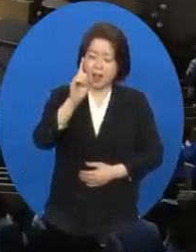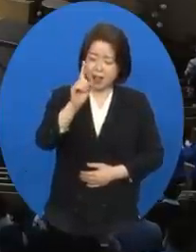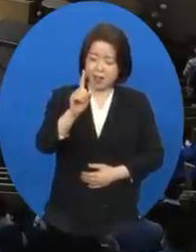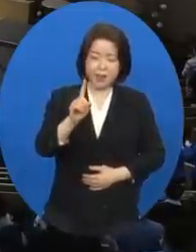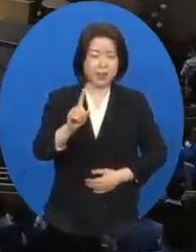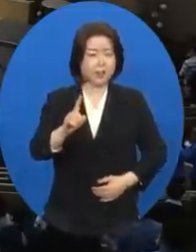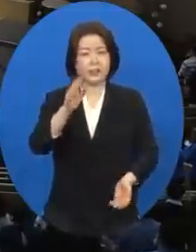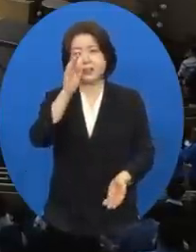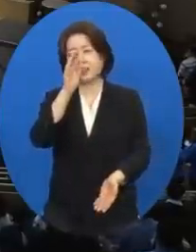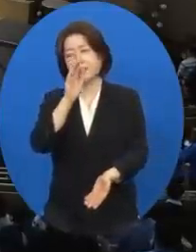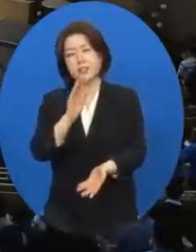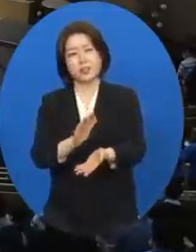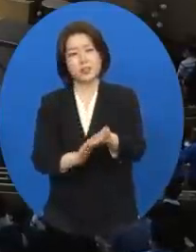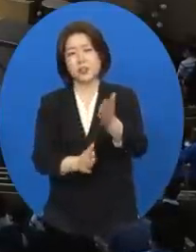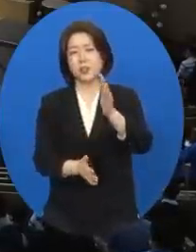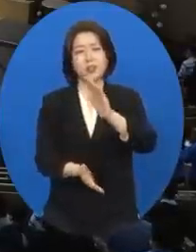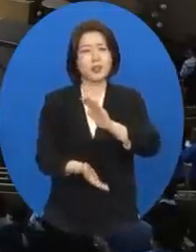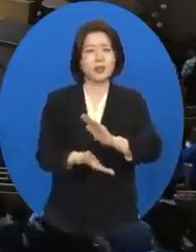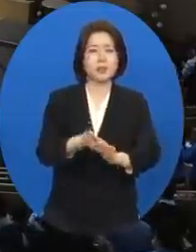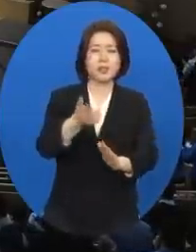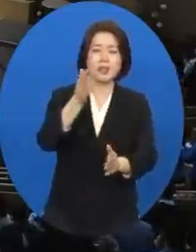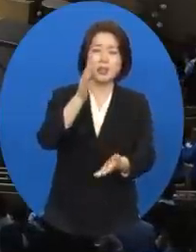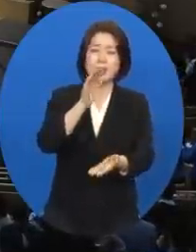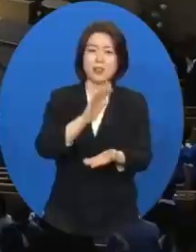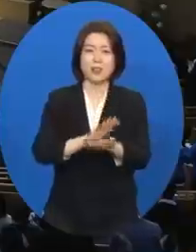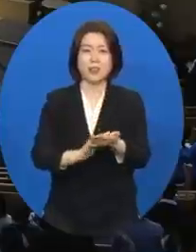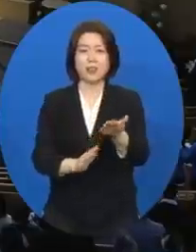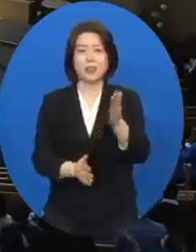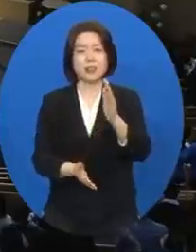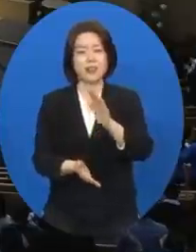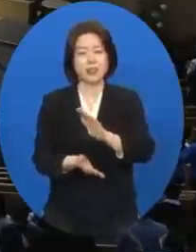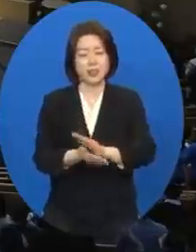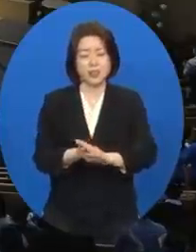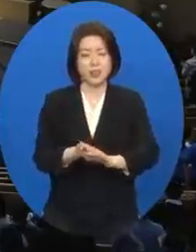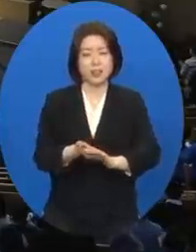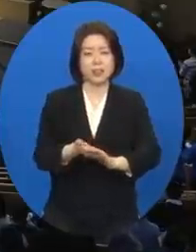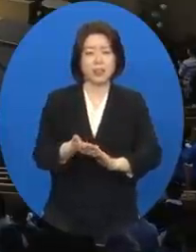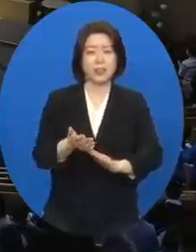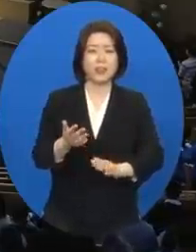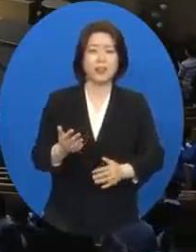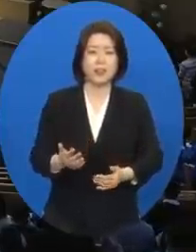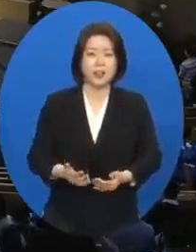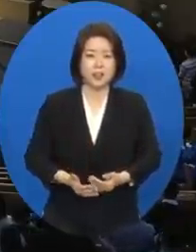아 so now on